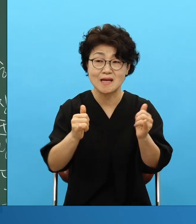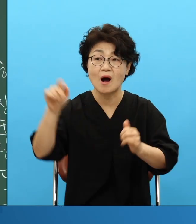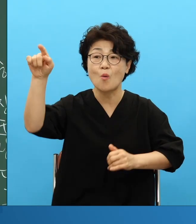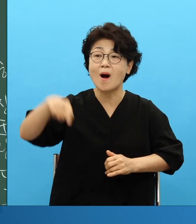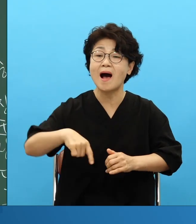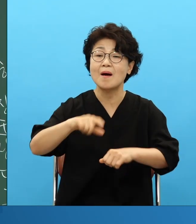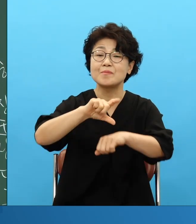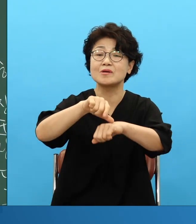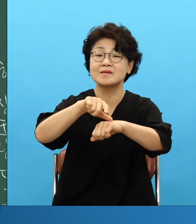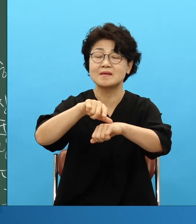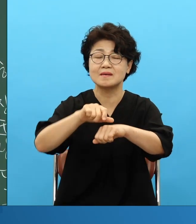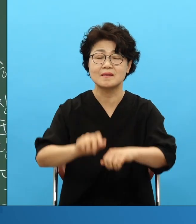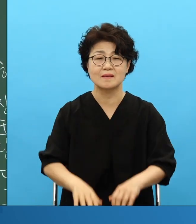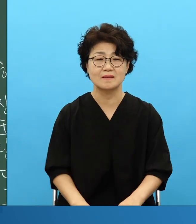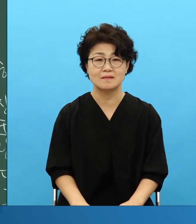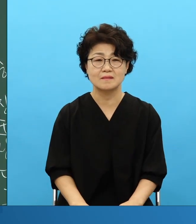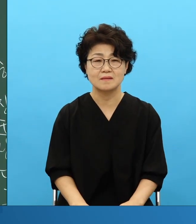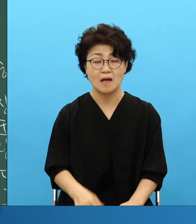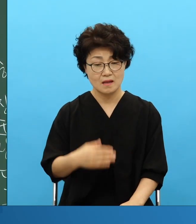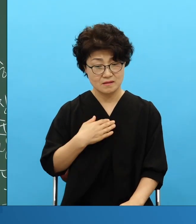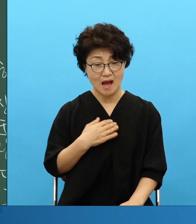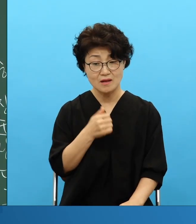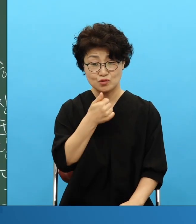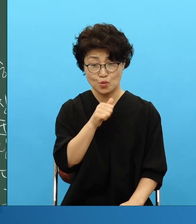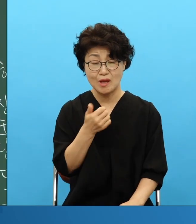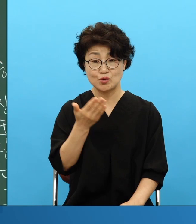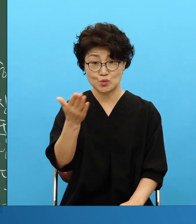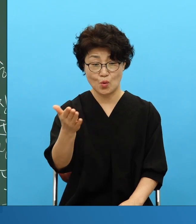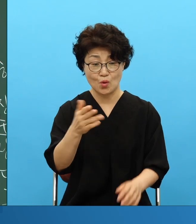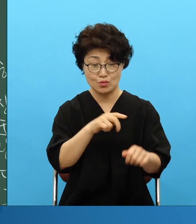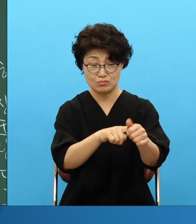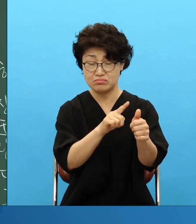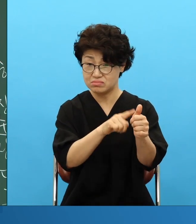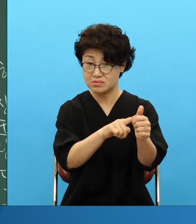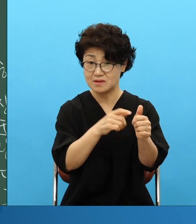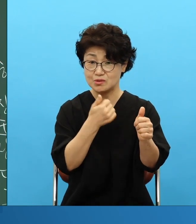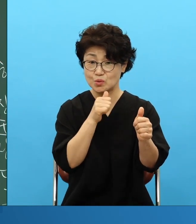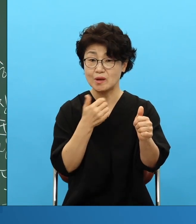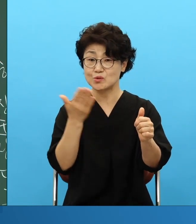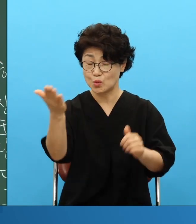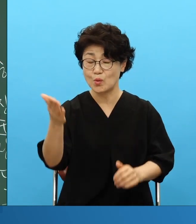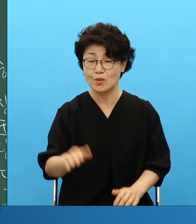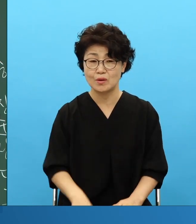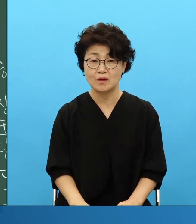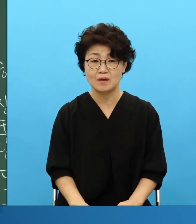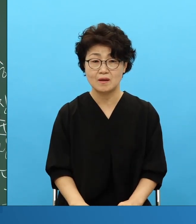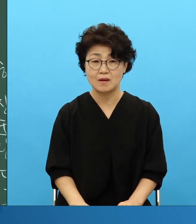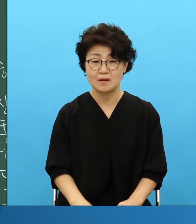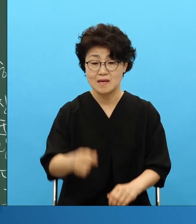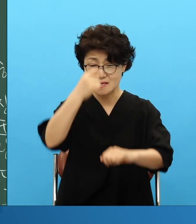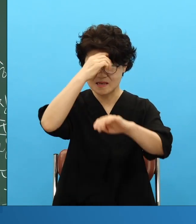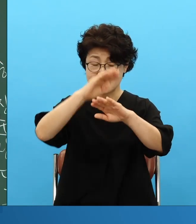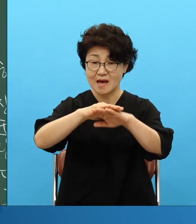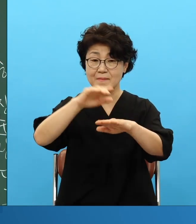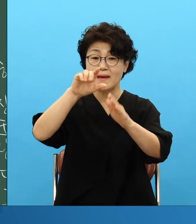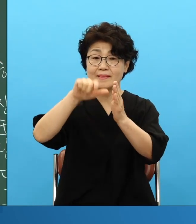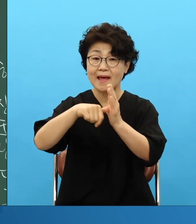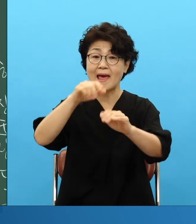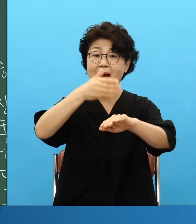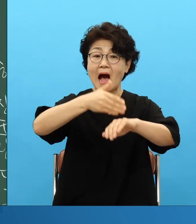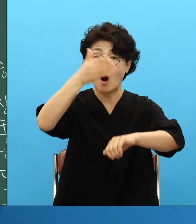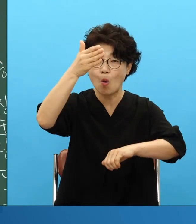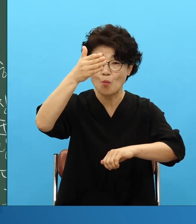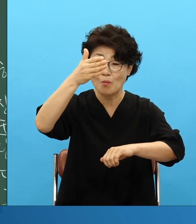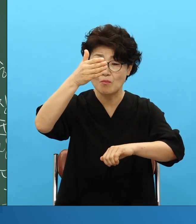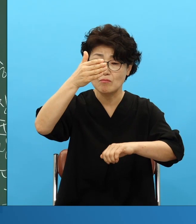말이요 내가 소개하는 것도 신경 안 써요. 내가 소개를 했다니까요. And so I introduced him, so it was really something. 예배 시간이 9시인데 그걸 못 맞춰갖고 안